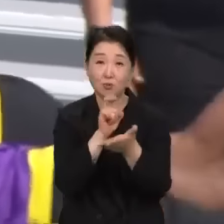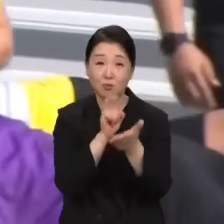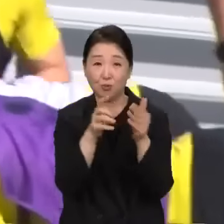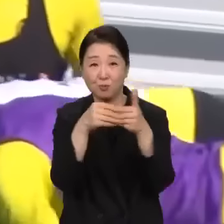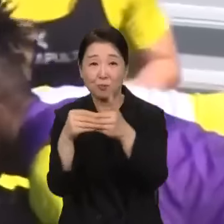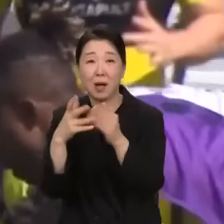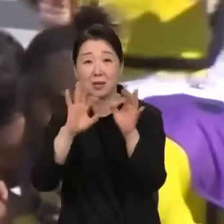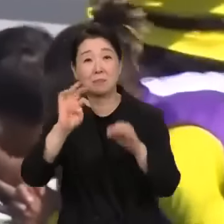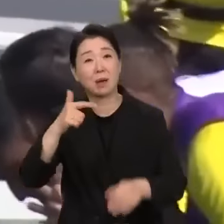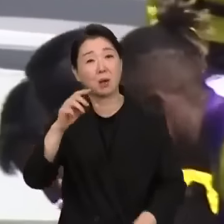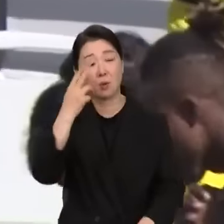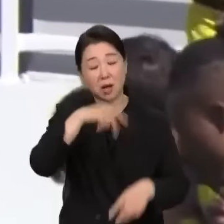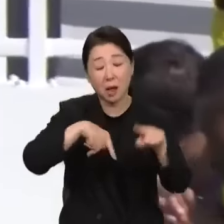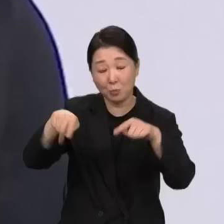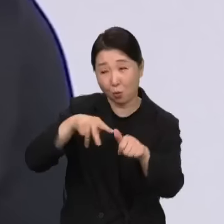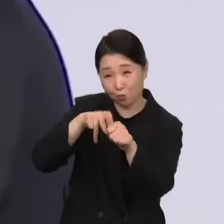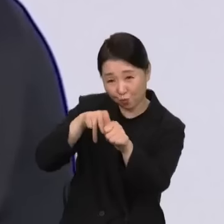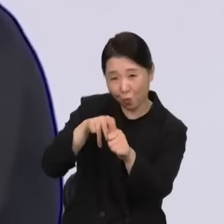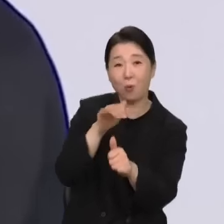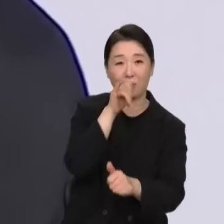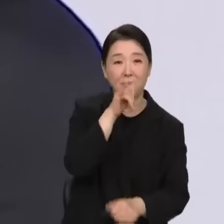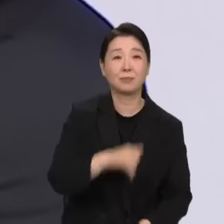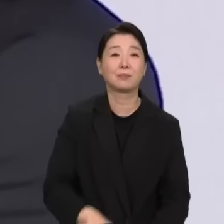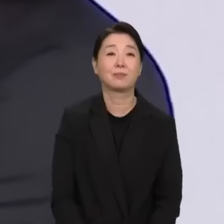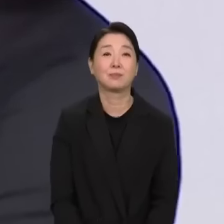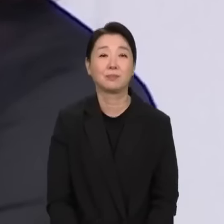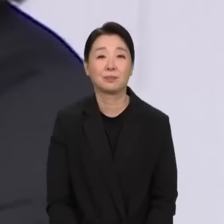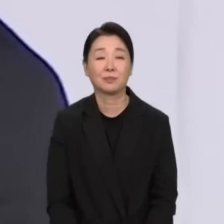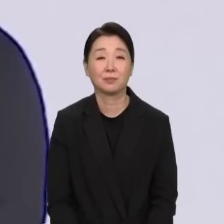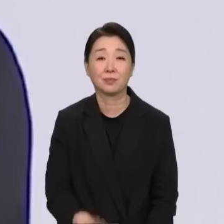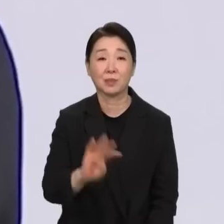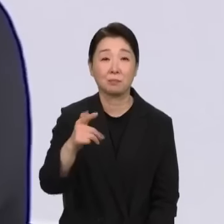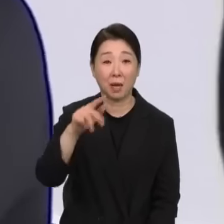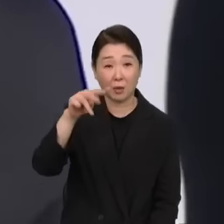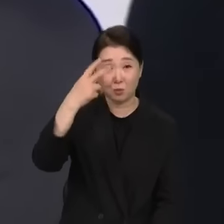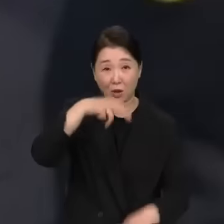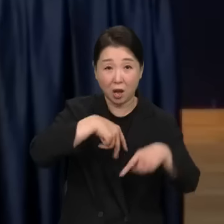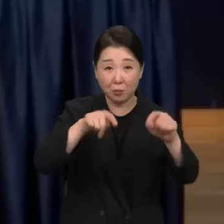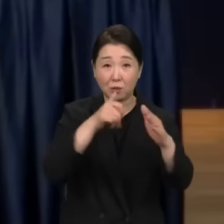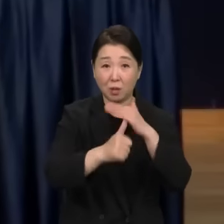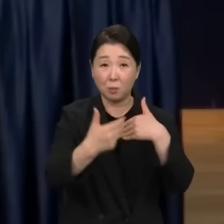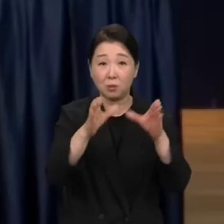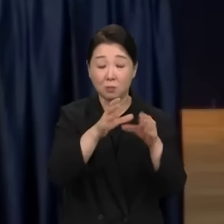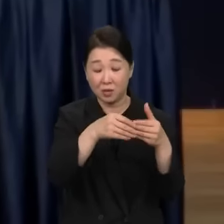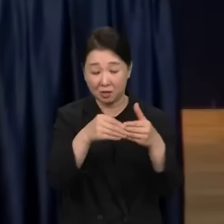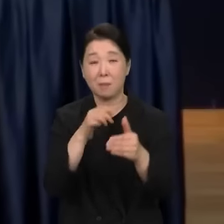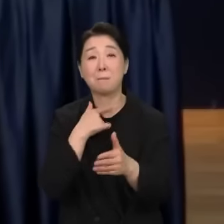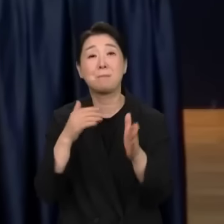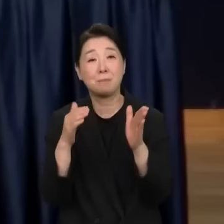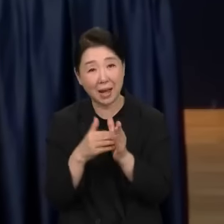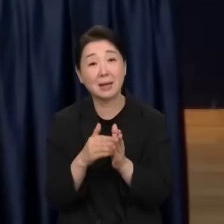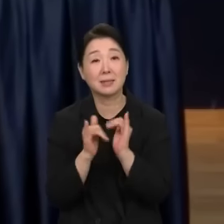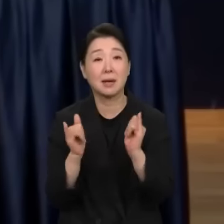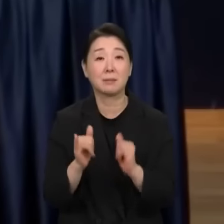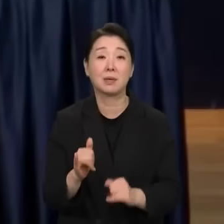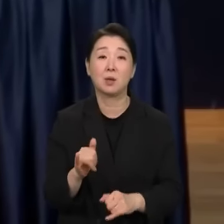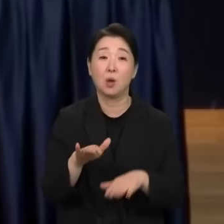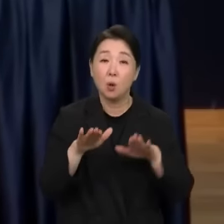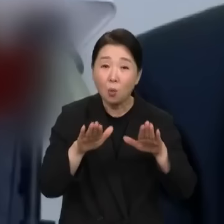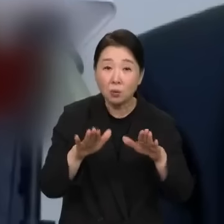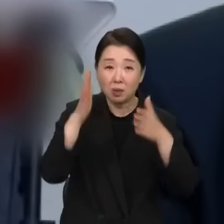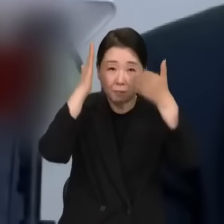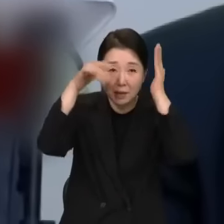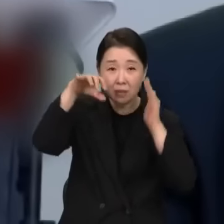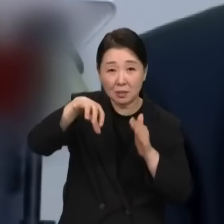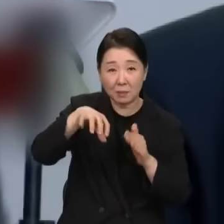이끈 김판곤 감독이 후보 리스트 맨 위에 올랐습니다. 벤투 감독을 대표팀으로 이끌었던 인물이기도 하죠. 마침 오늘